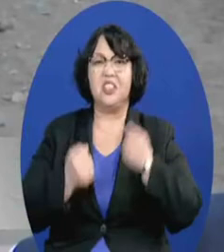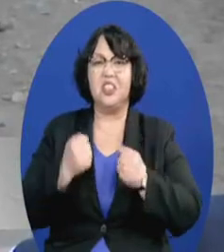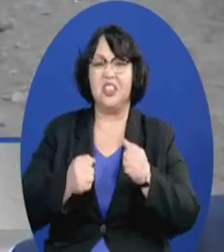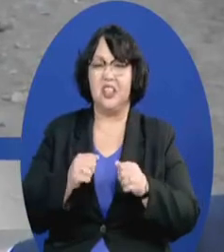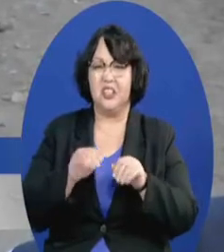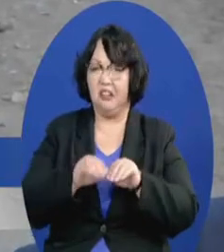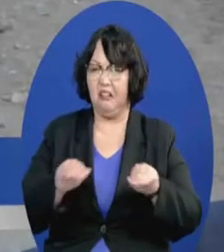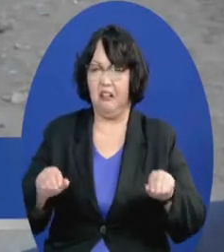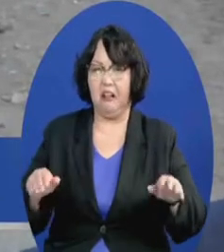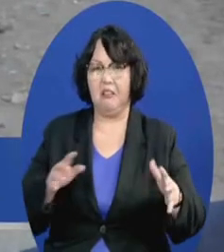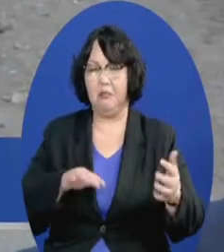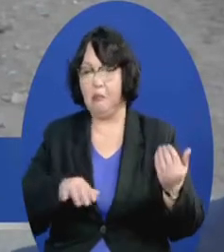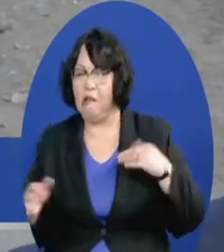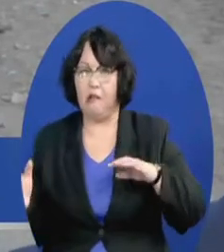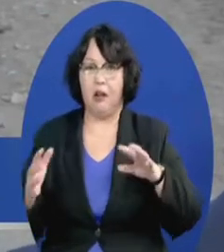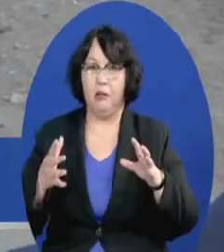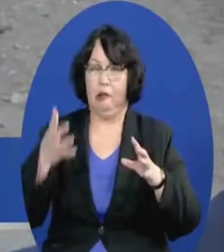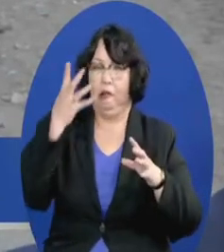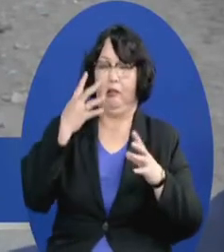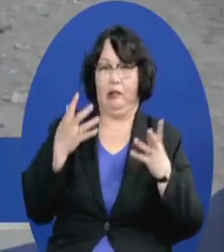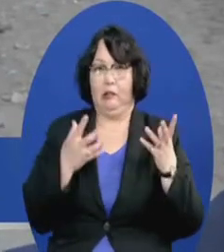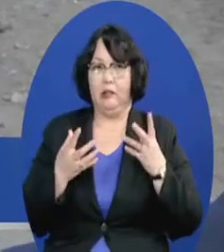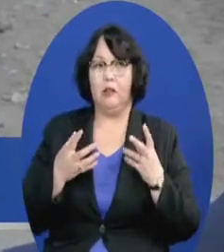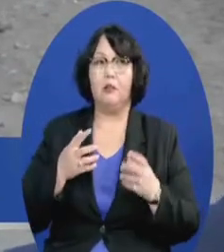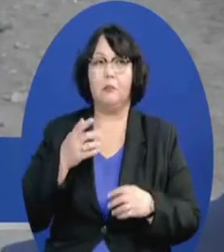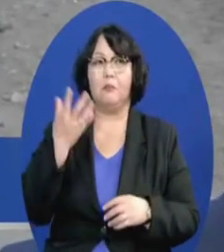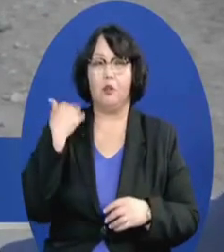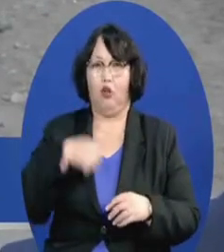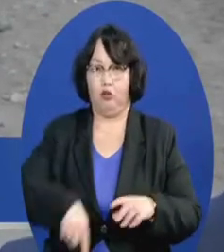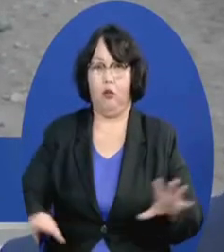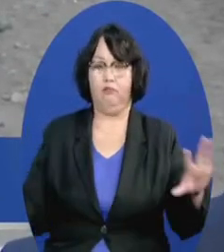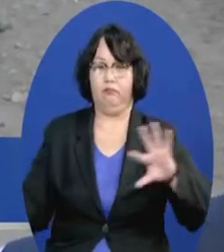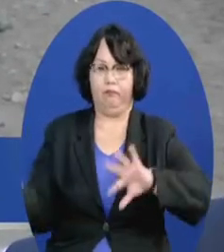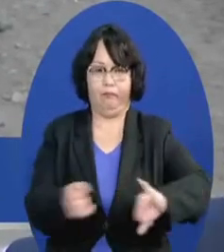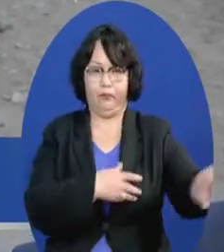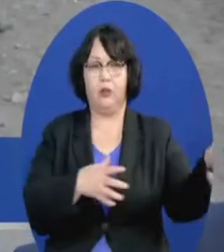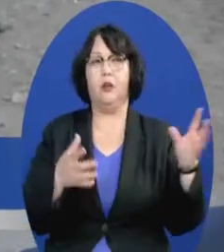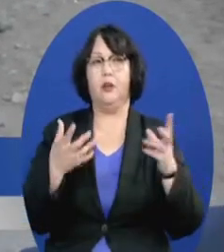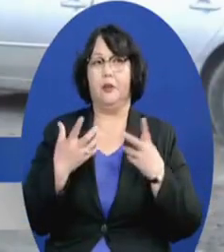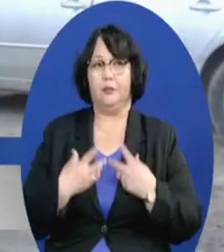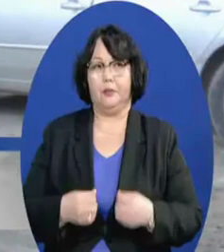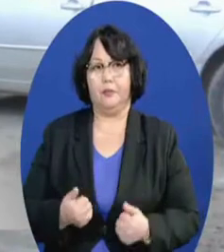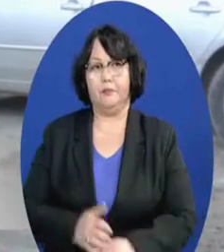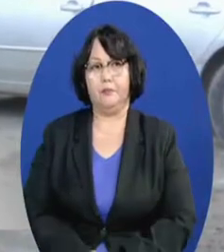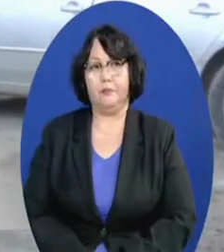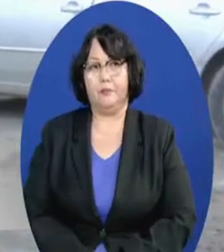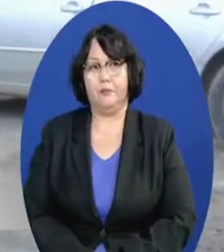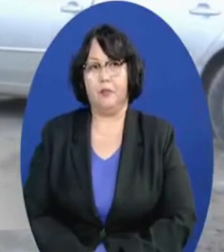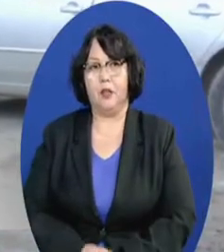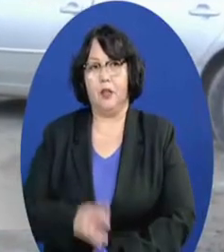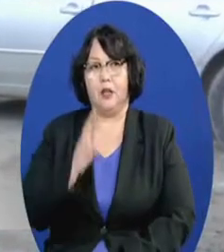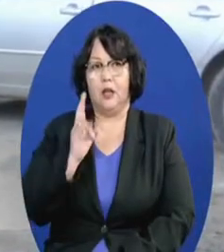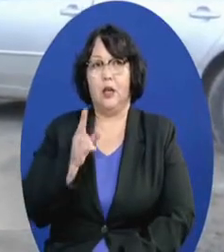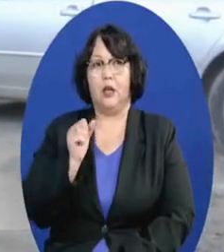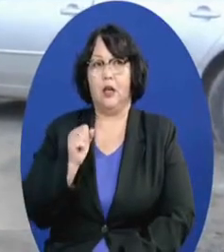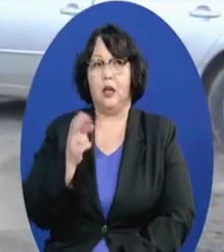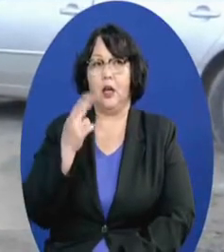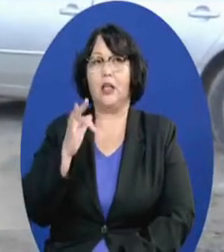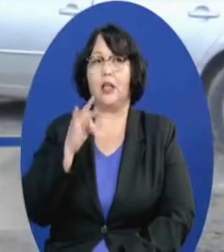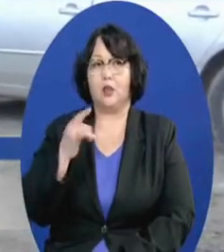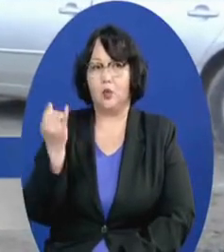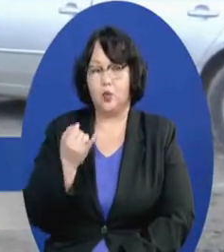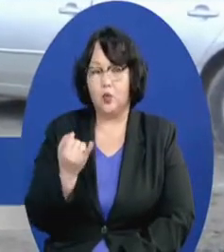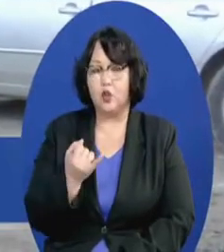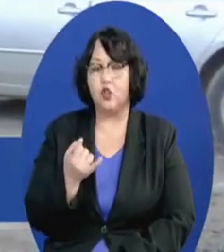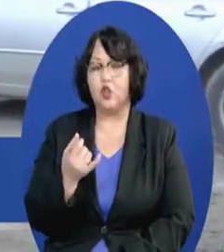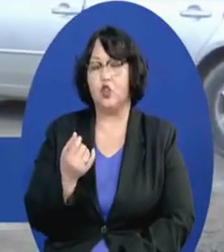гараж тэгээд айгүй эрсдэлтэй тийм нөхцөл байдал үүссэн байсан өмнө. Тэгээ, одоо тэгээд энийг янзлах ямар хэмжээ явагдчихаа гэсэн. Кадастрын зэрэг гарсан чөлөөлтөн дээр бол